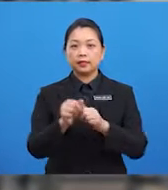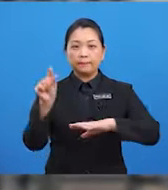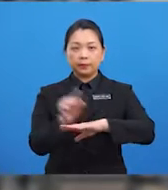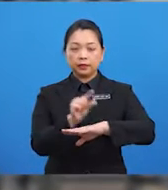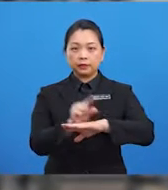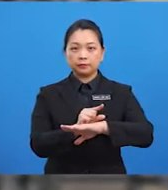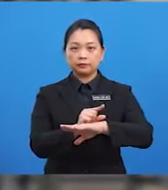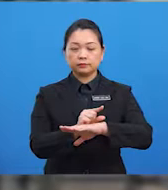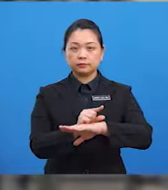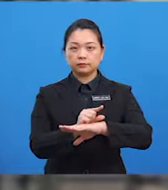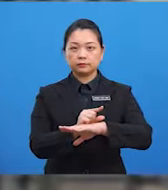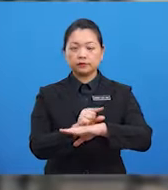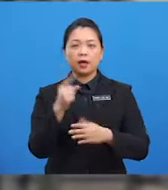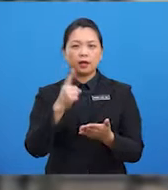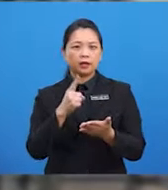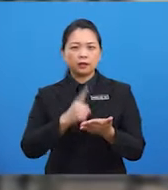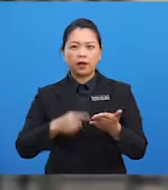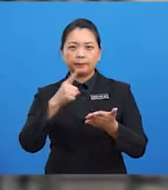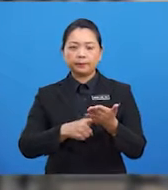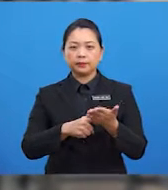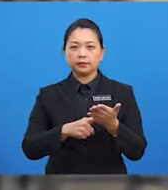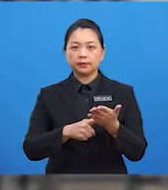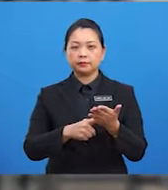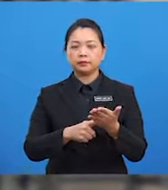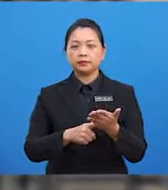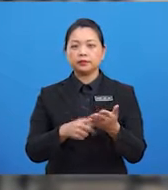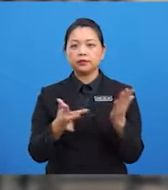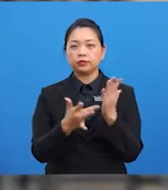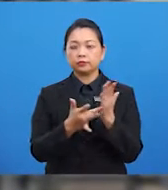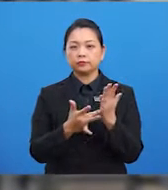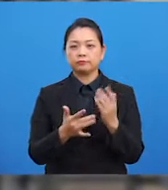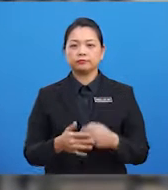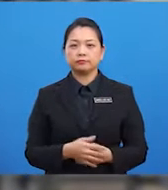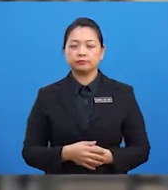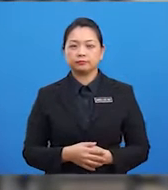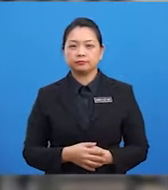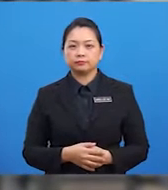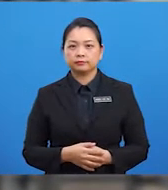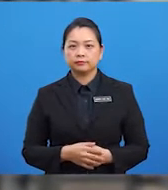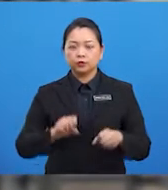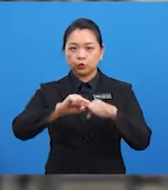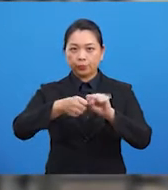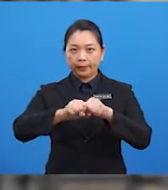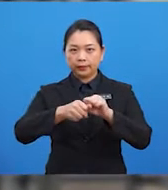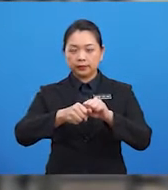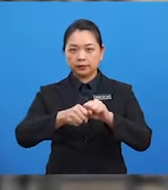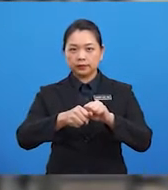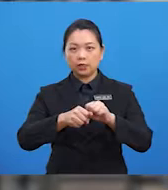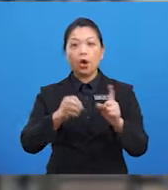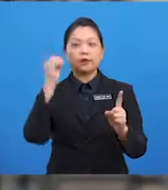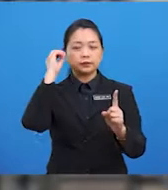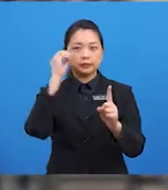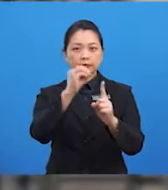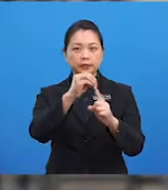menggunakan medium atau aplikasi teknologi terkini supaya